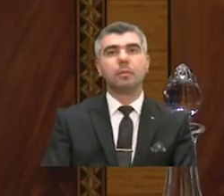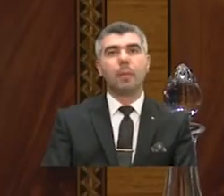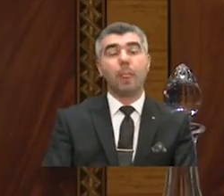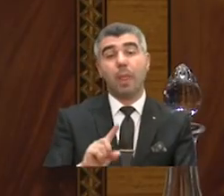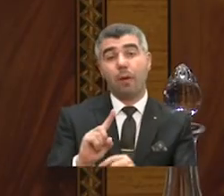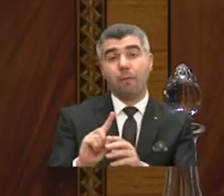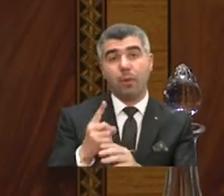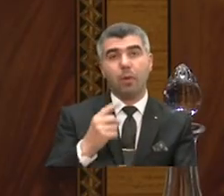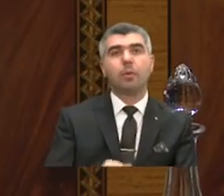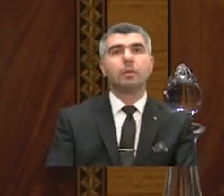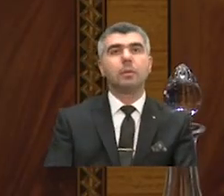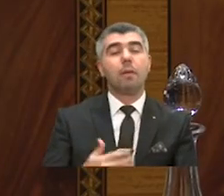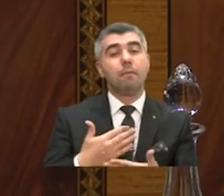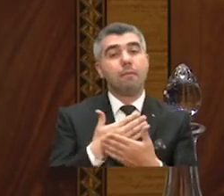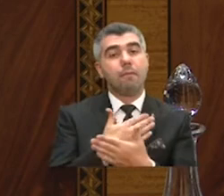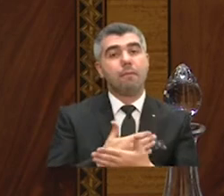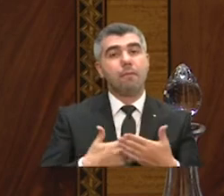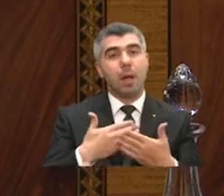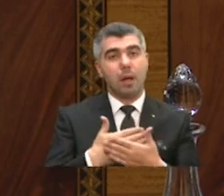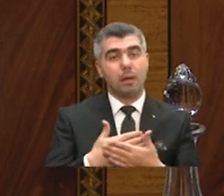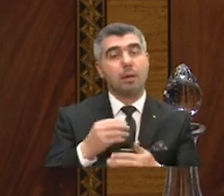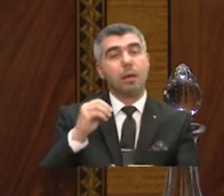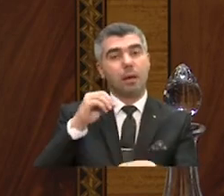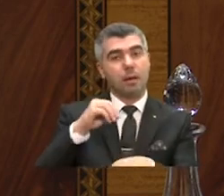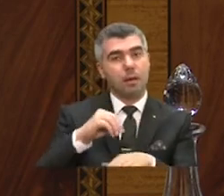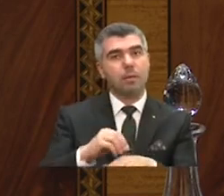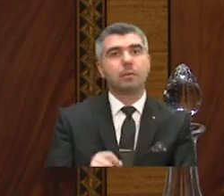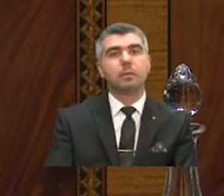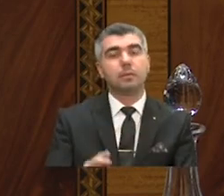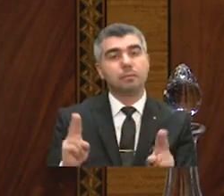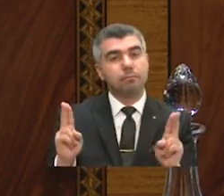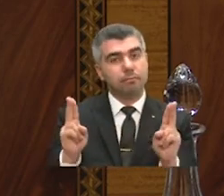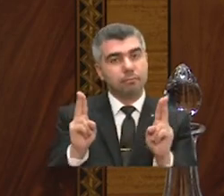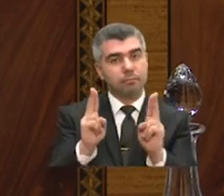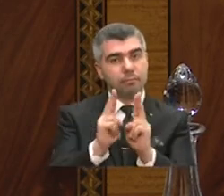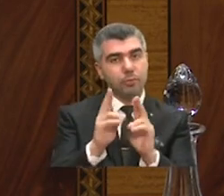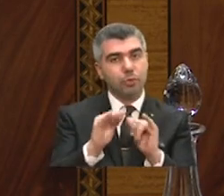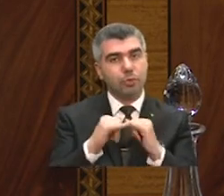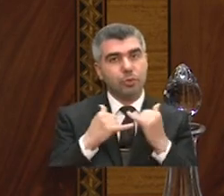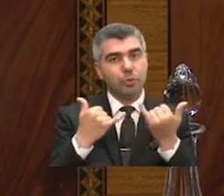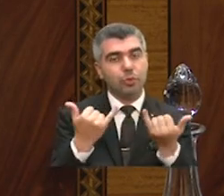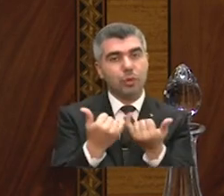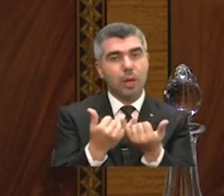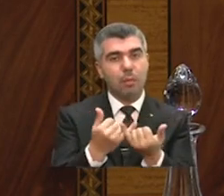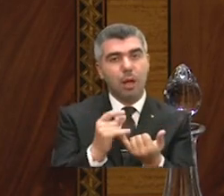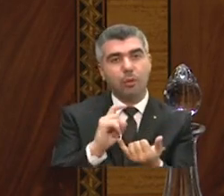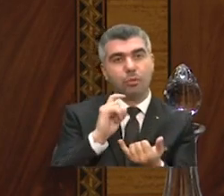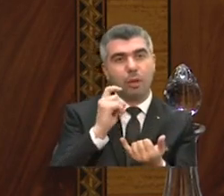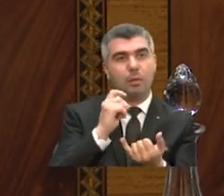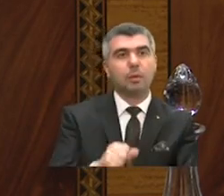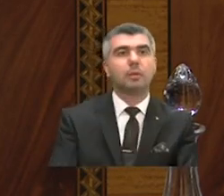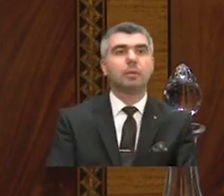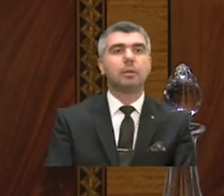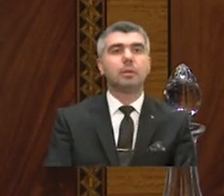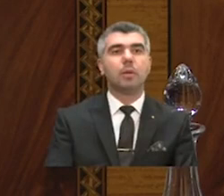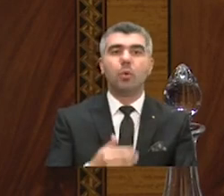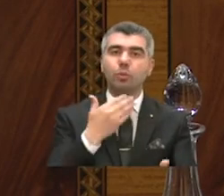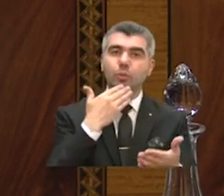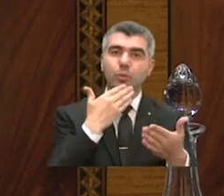بداية يطيب لي أن أجدد اللقاء بكم في هذه الجلسة السهرية، وأتوجه